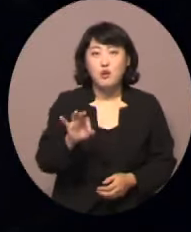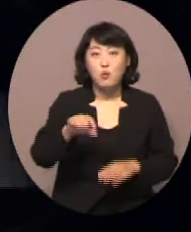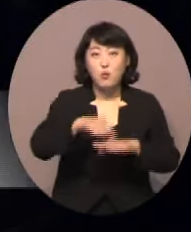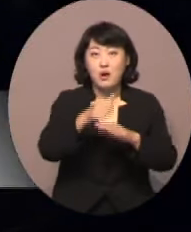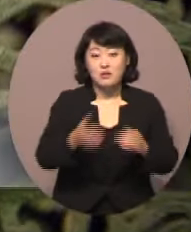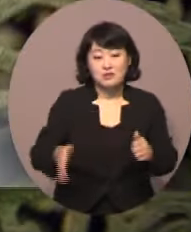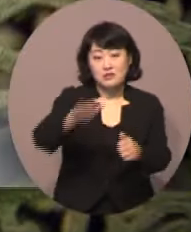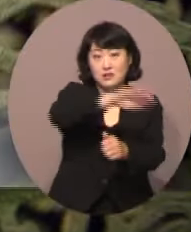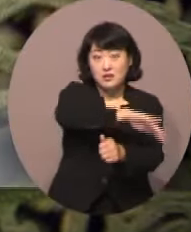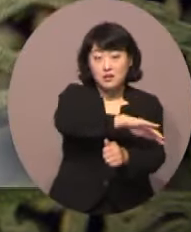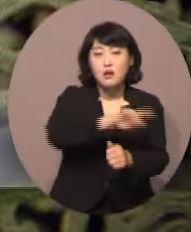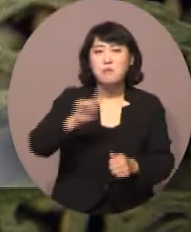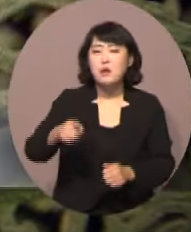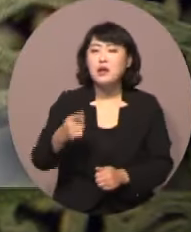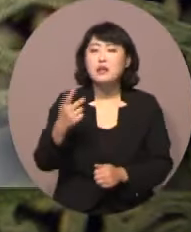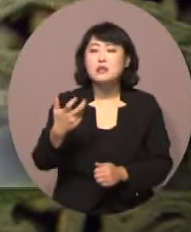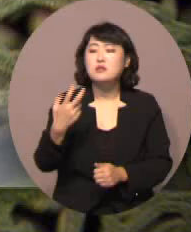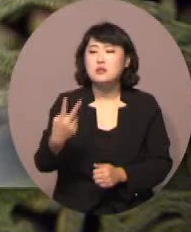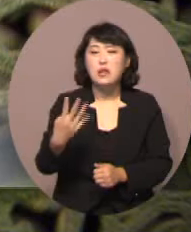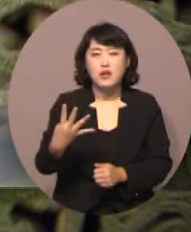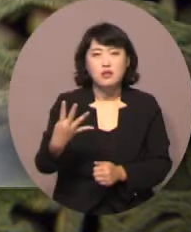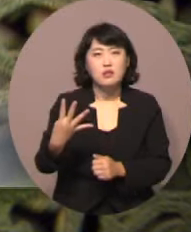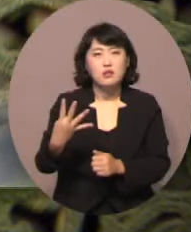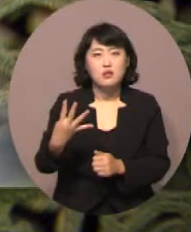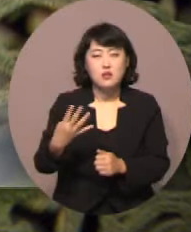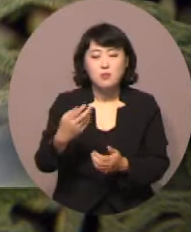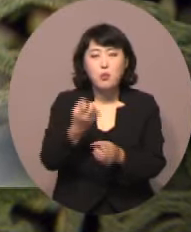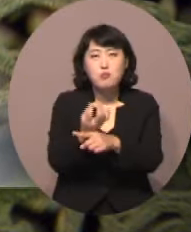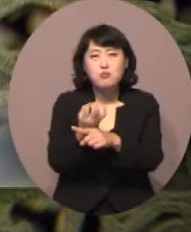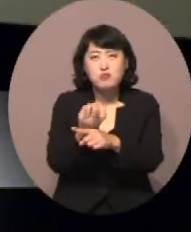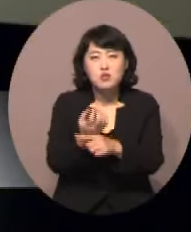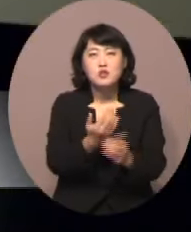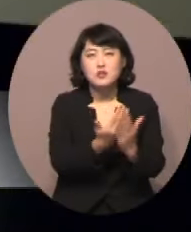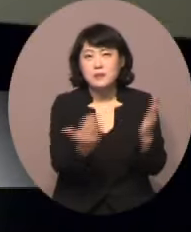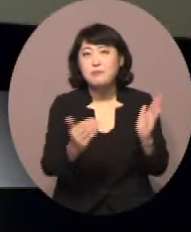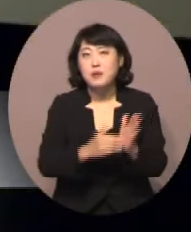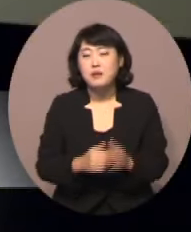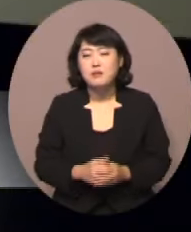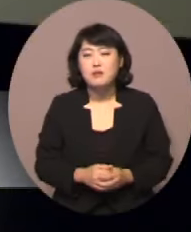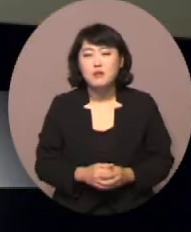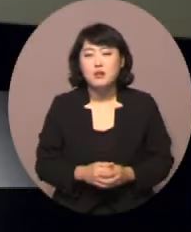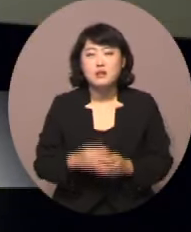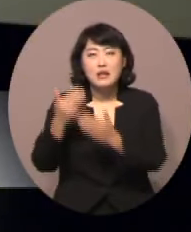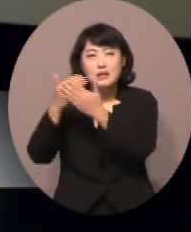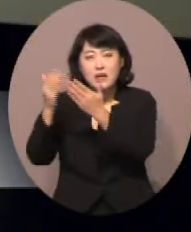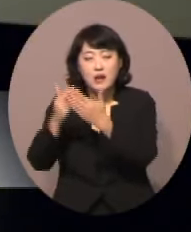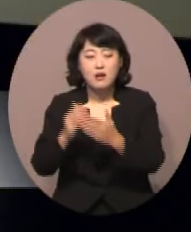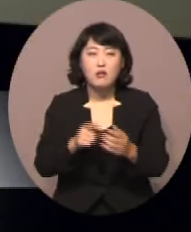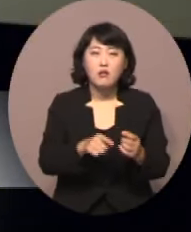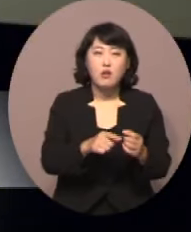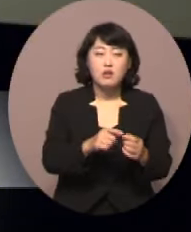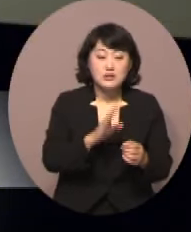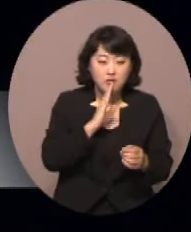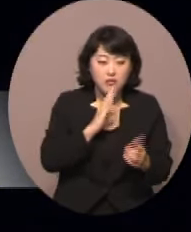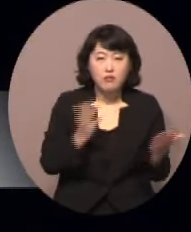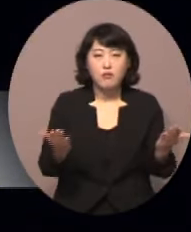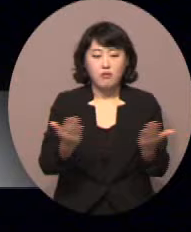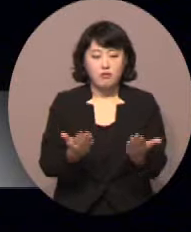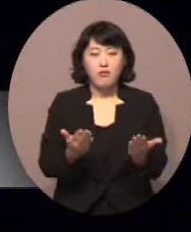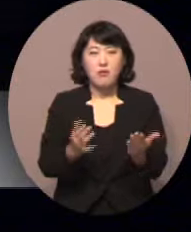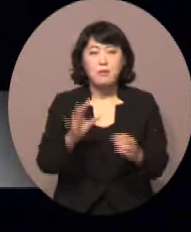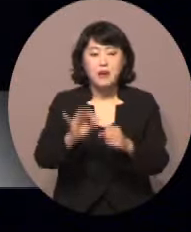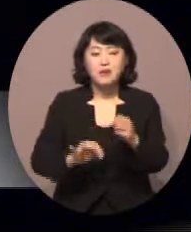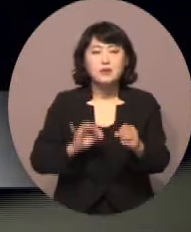용과 관련한 174점의 유물을 선보이는 이번 전시는 상상과 현실이라는 두 핵심 개념을 중심으로 백제